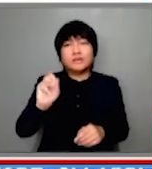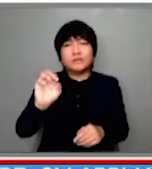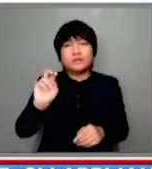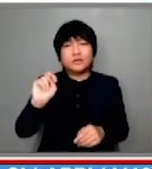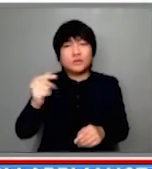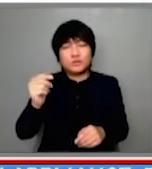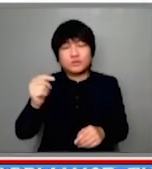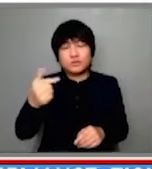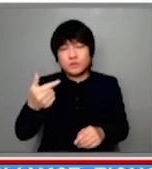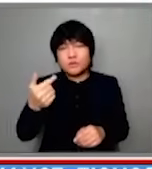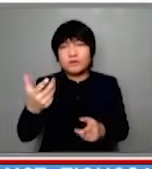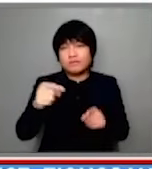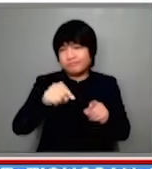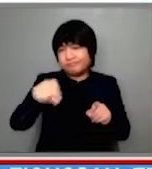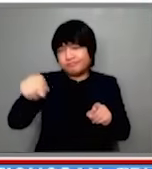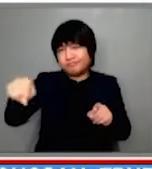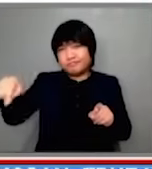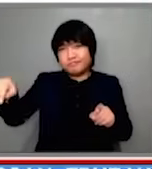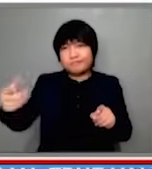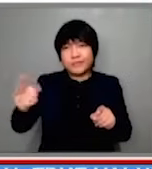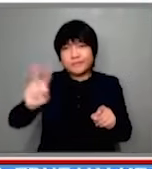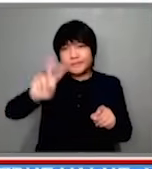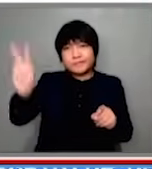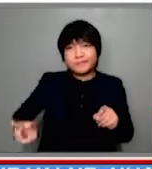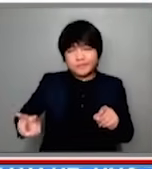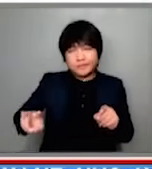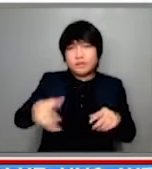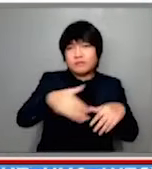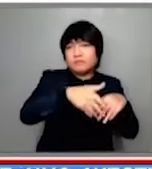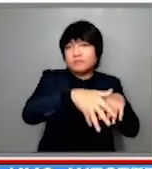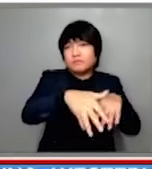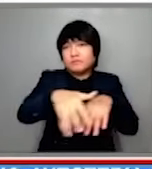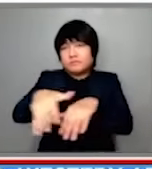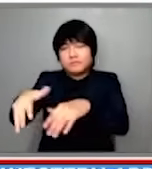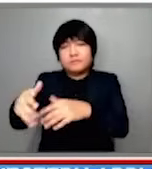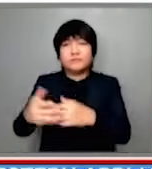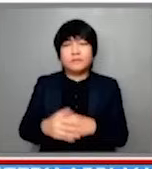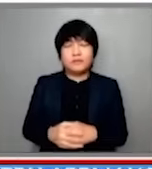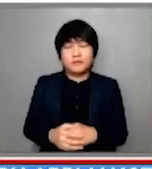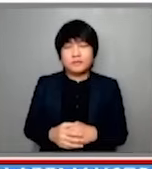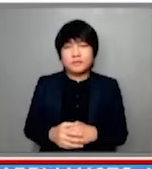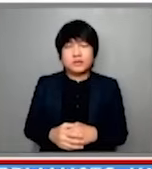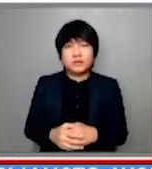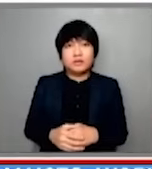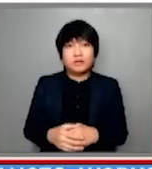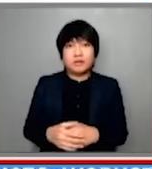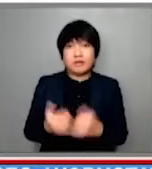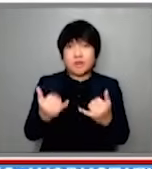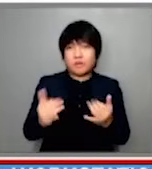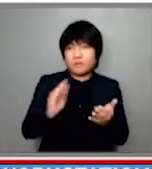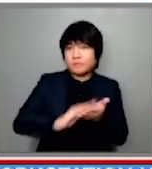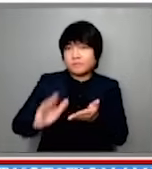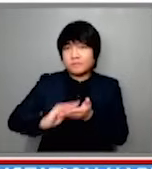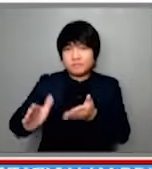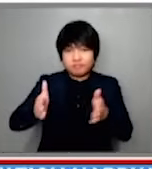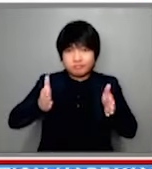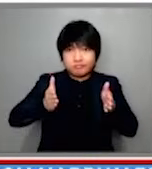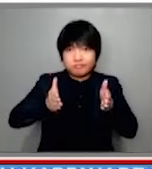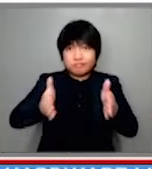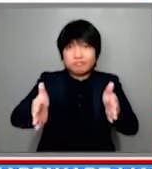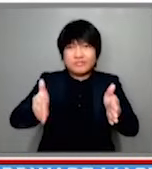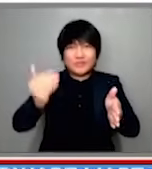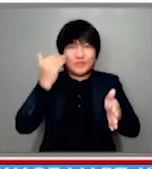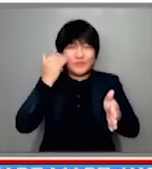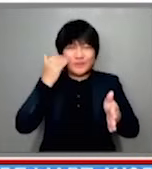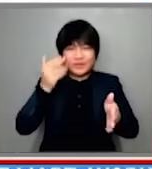hanggang makarating sa Valenzuela People's Park. Kaya inaabisuhan ang mga motorista na iwasan muna ang mga kalsadang yan sa